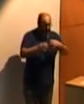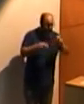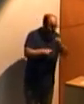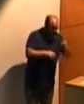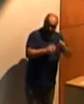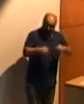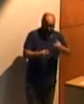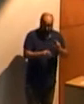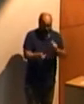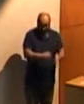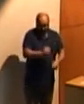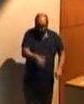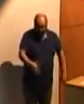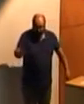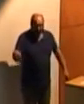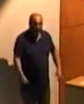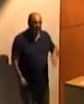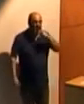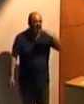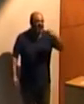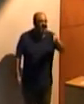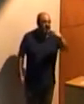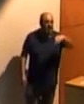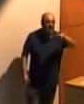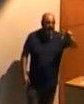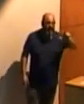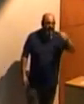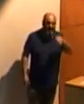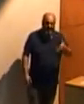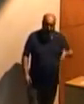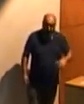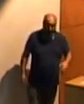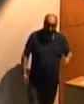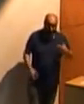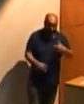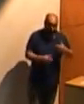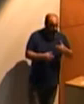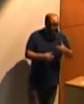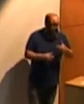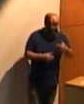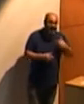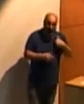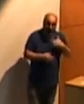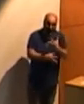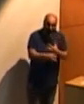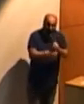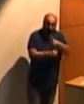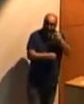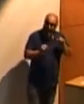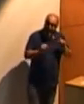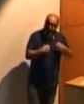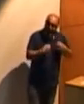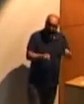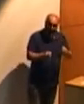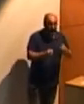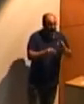vous savez c'est le l'injonction de richard freeman ce que je ne peux pas créé je ne peux pas le comprendre tant que je pourrai pas créer de lui même temps que je prépare